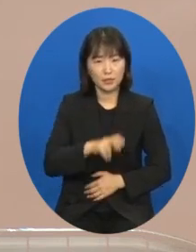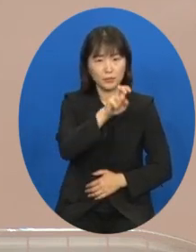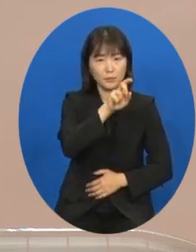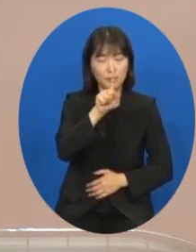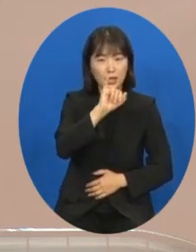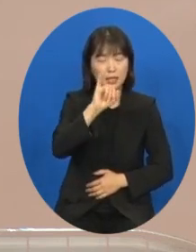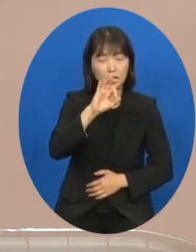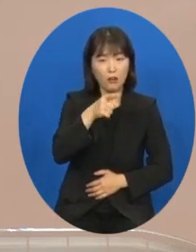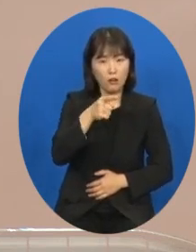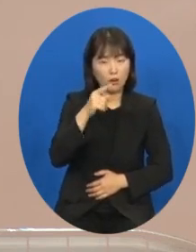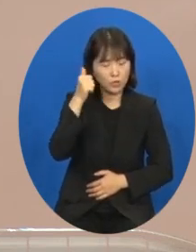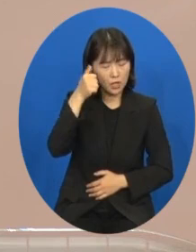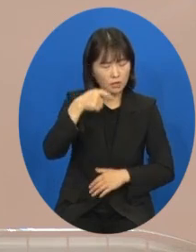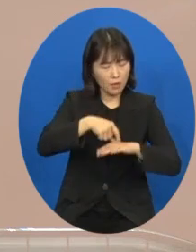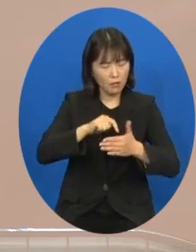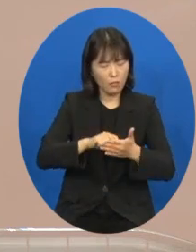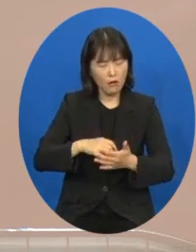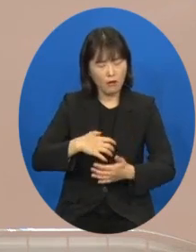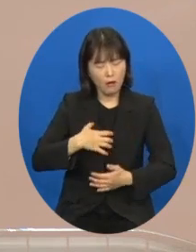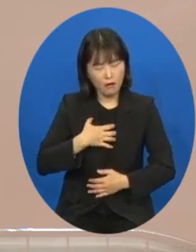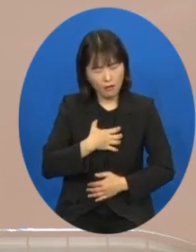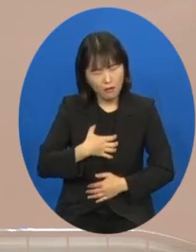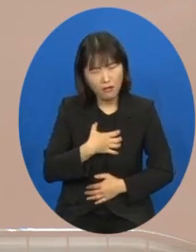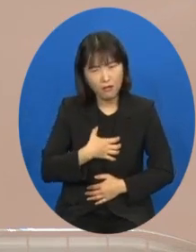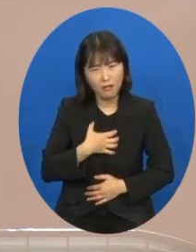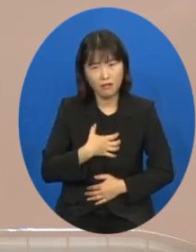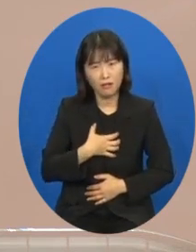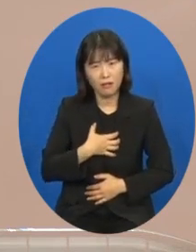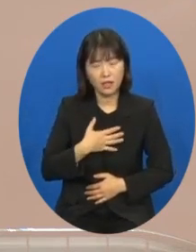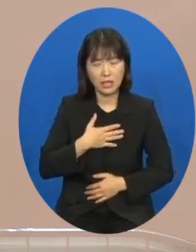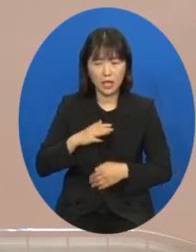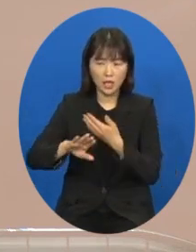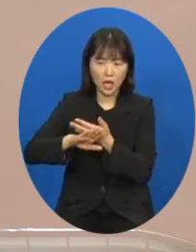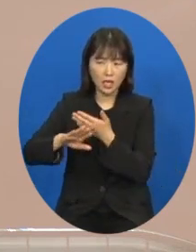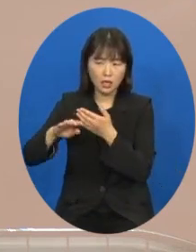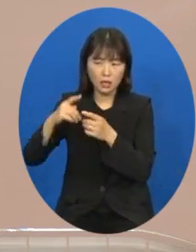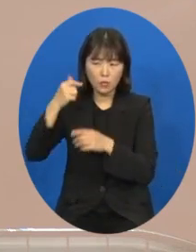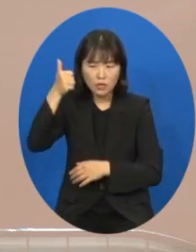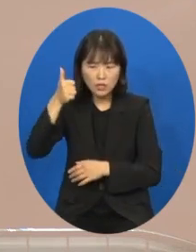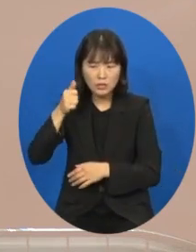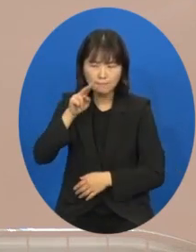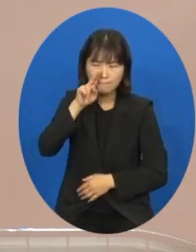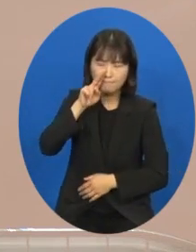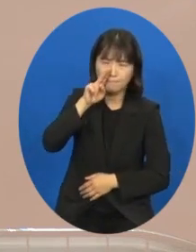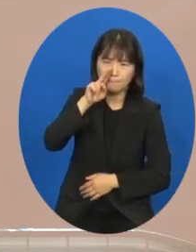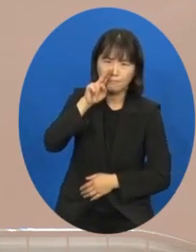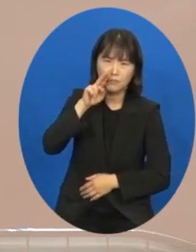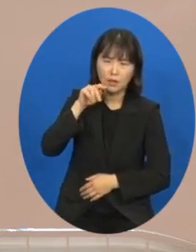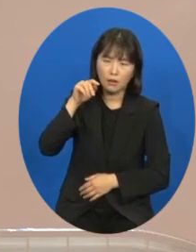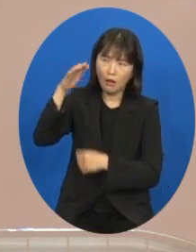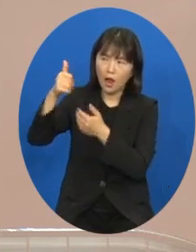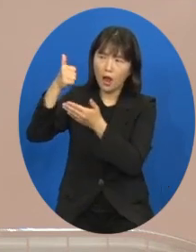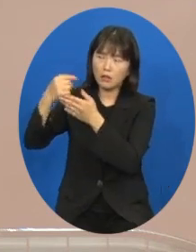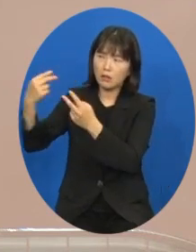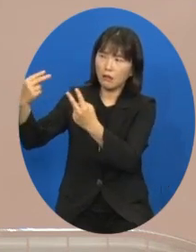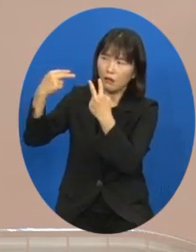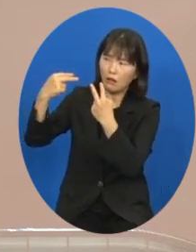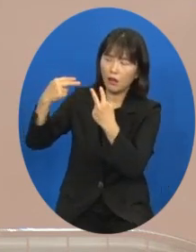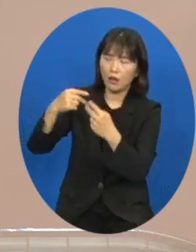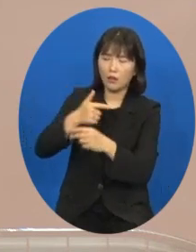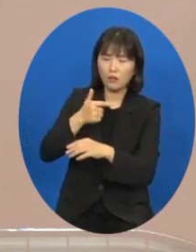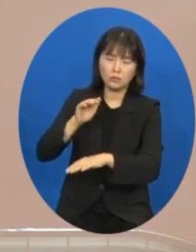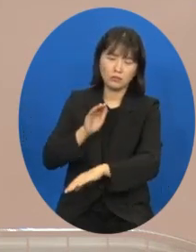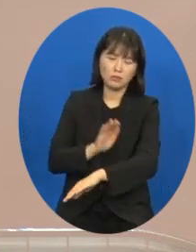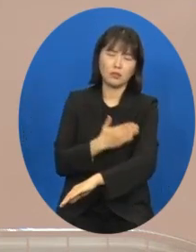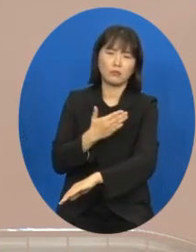마음에 너무 괴로웠어요. 내가 이렇게 다른 목사님 시기 질투하는 거 이게 하나님 앞에 너무